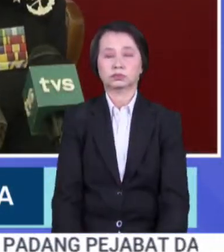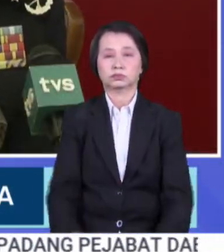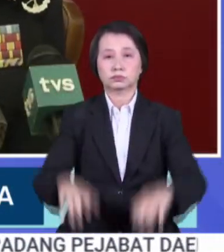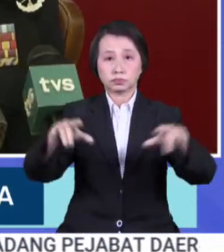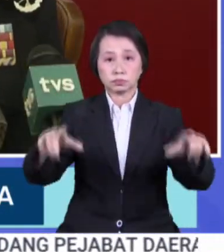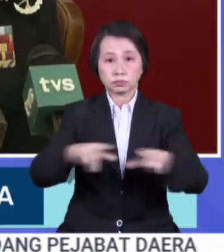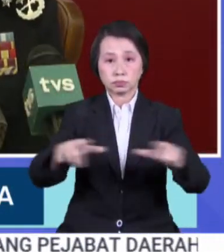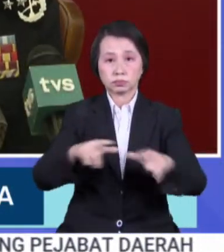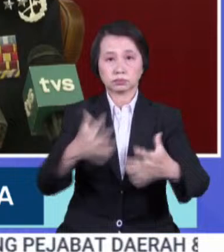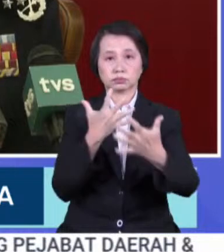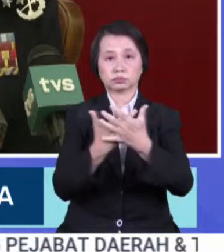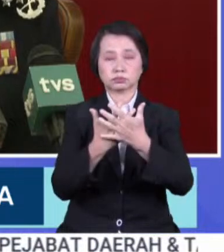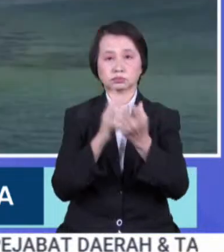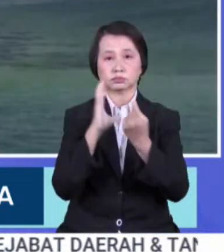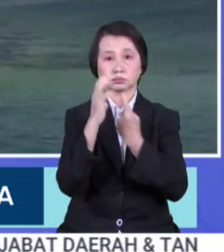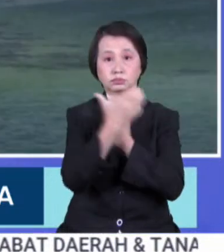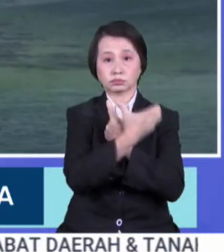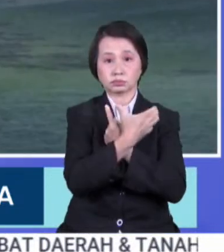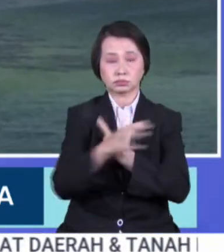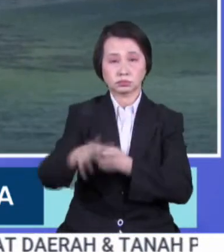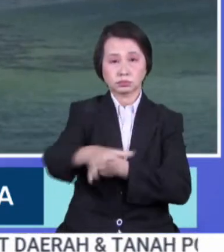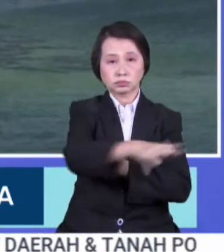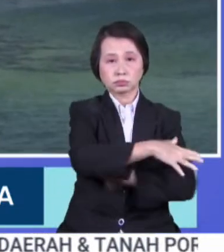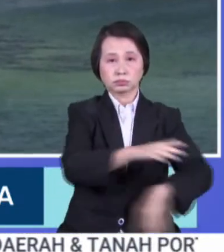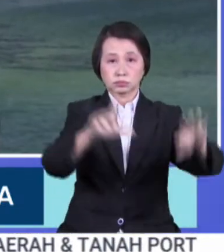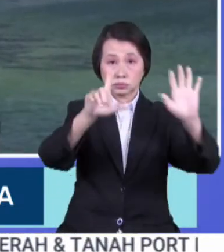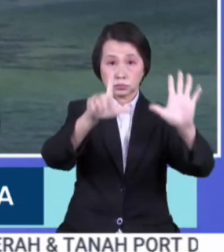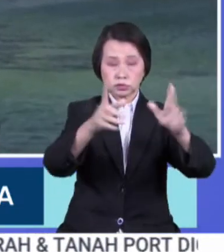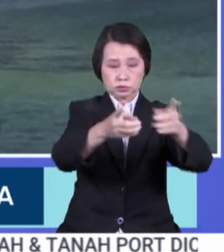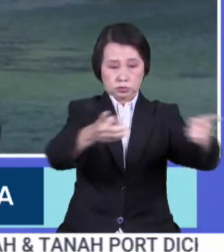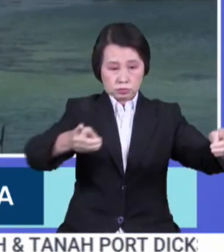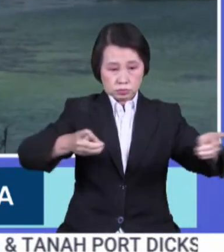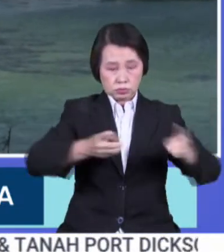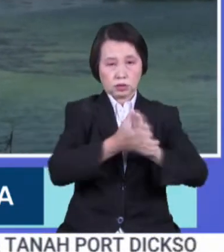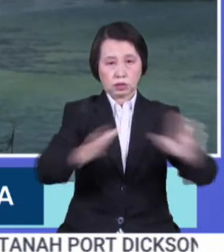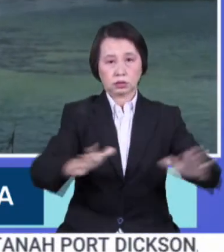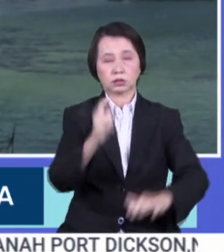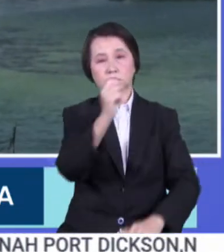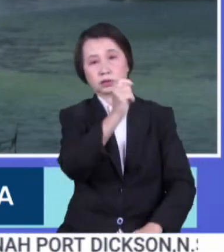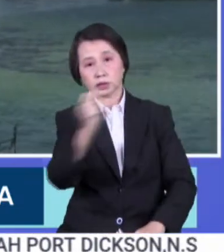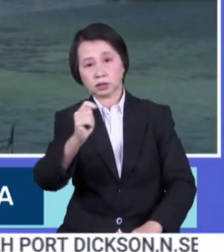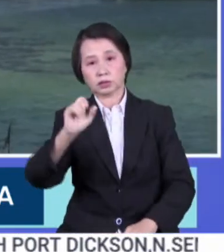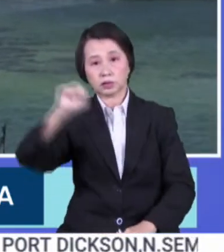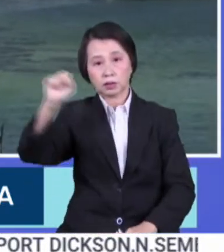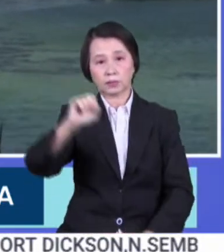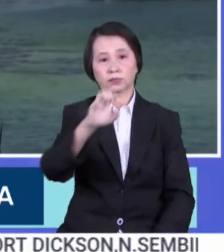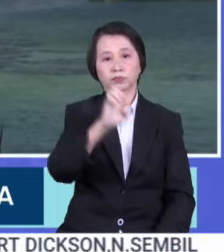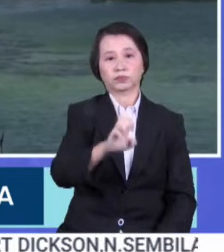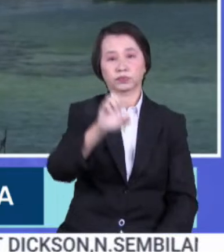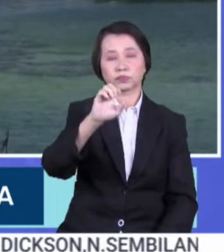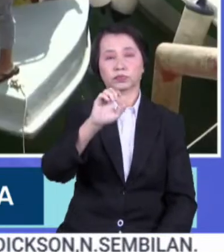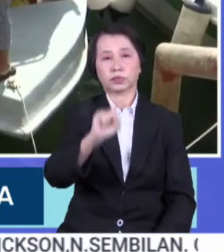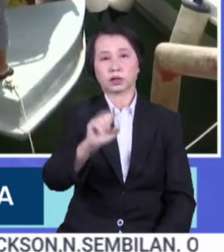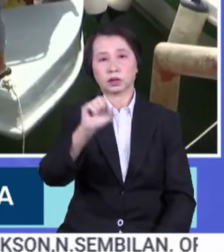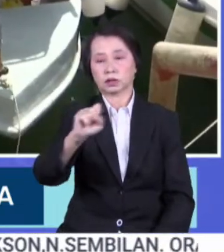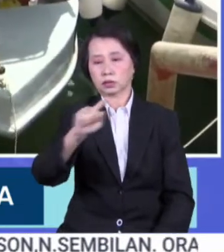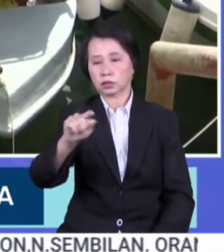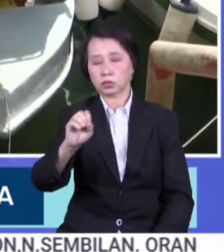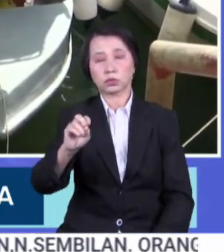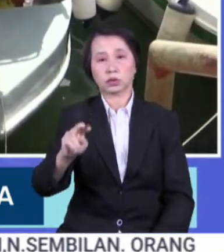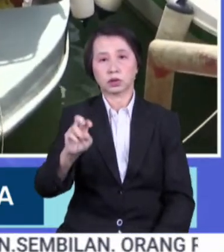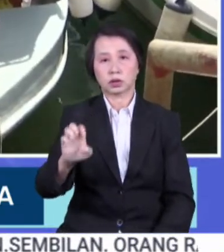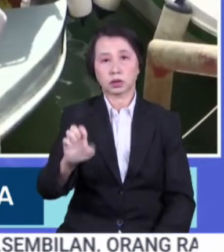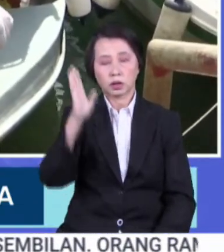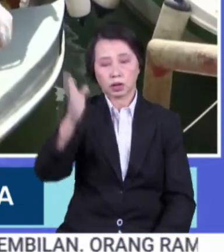Pelaksanaan perintah berkurung di kawasan perairan 7 daerah dalam zon selamat timur Sabah S-Zone akan diteliti semula. Ia juga